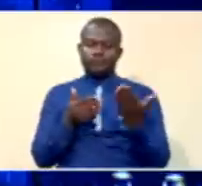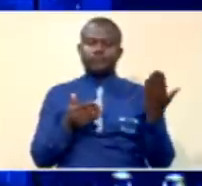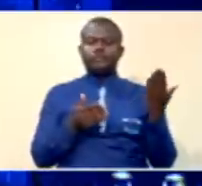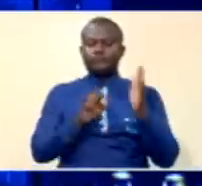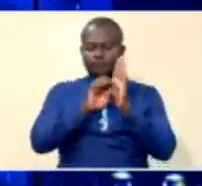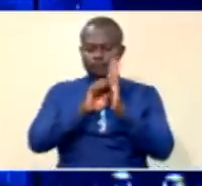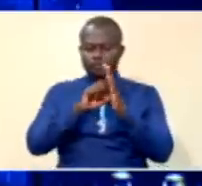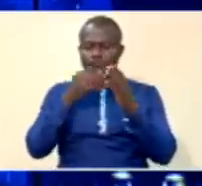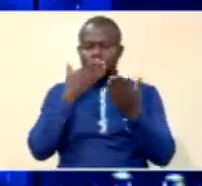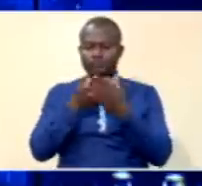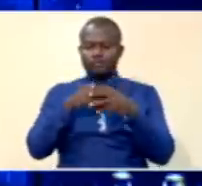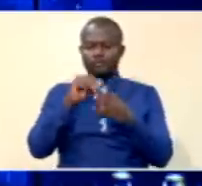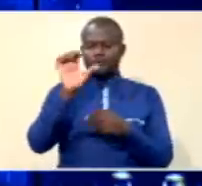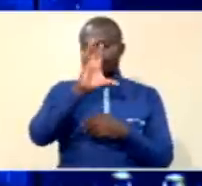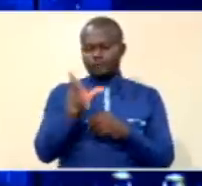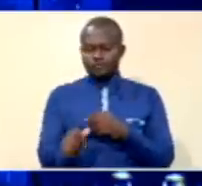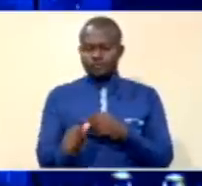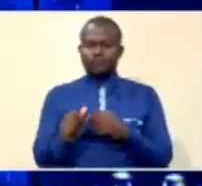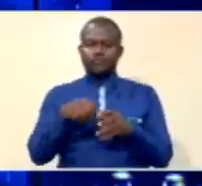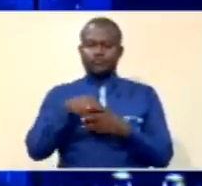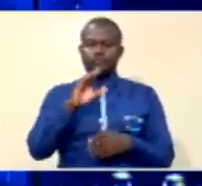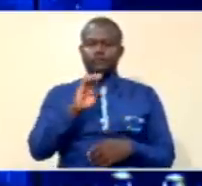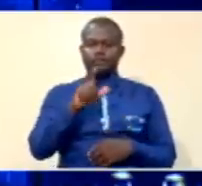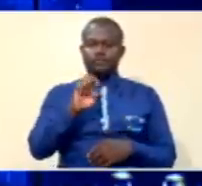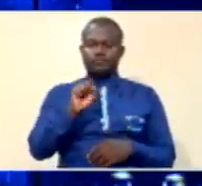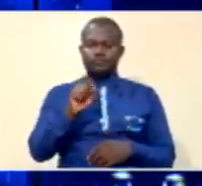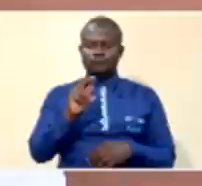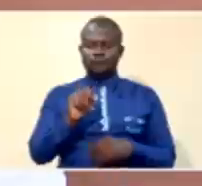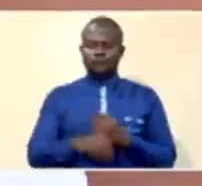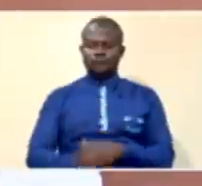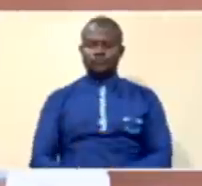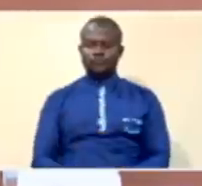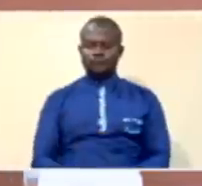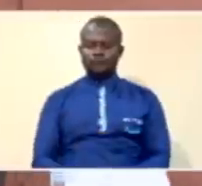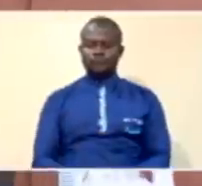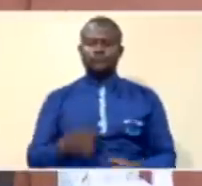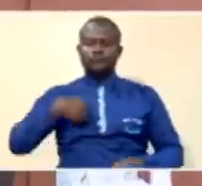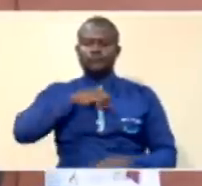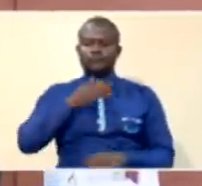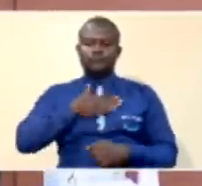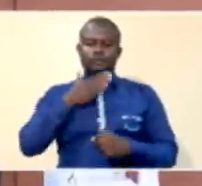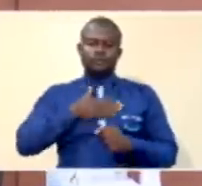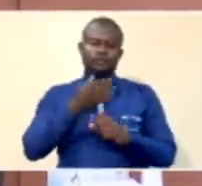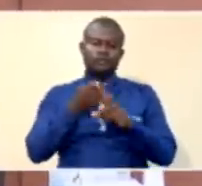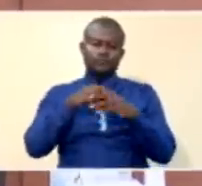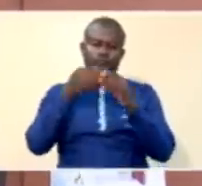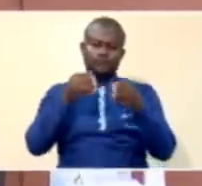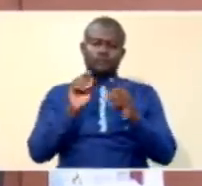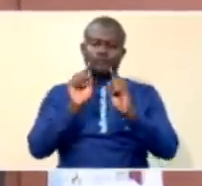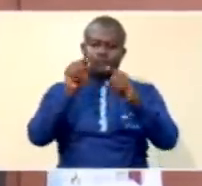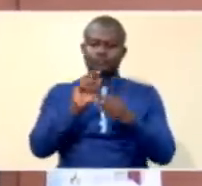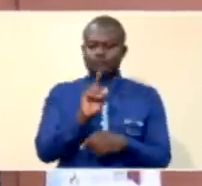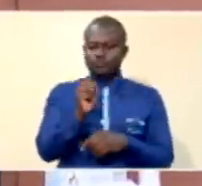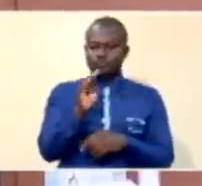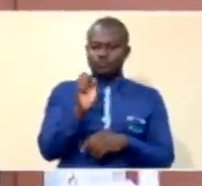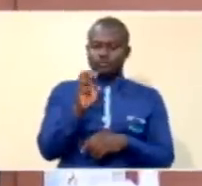muri Afrika Bosco Kwizera na Celeste Gatarayiha bari bahatubereye But we are delighted to be here from Zimbabwe and we